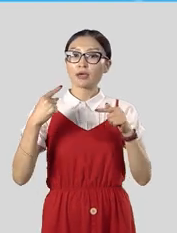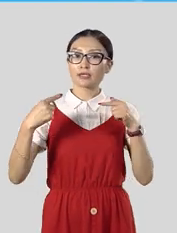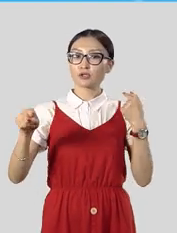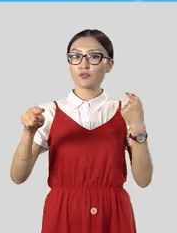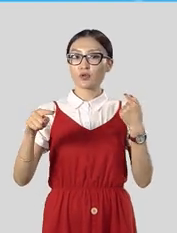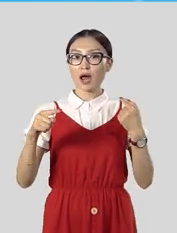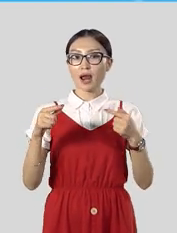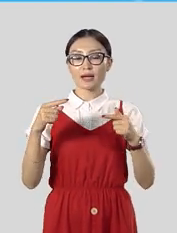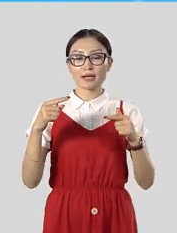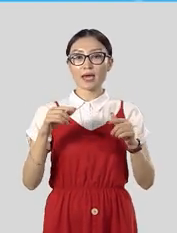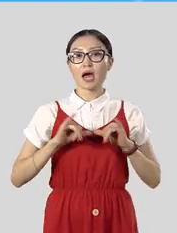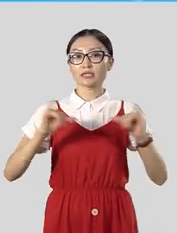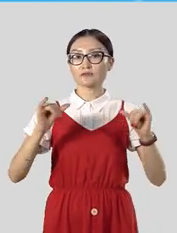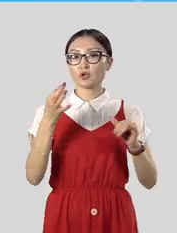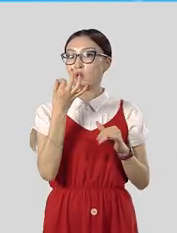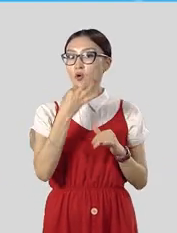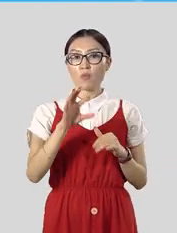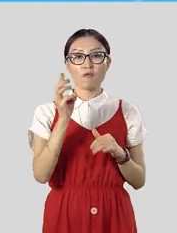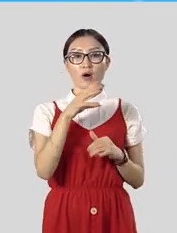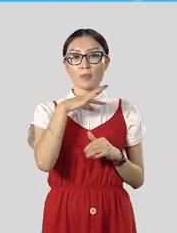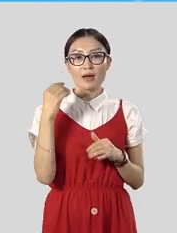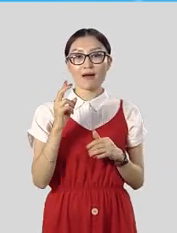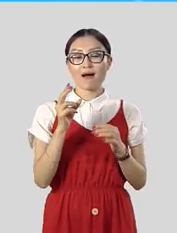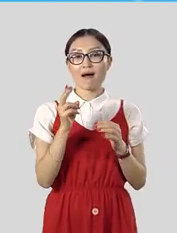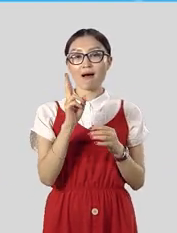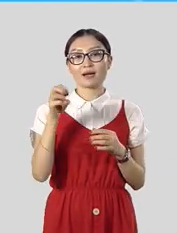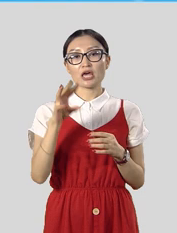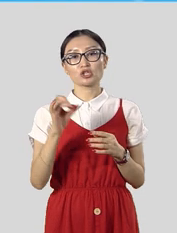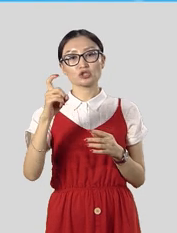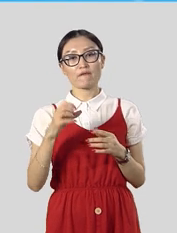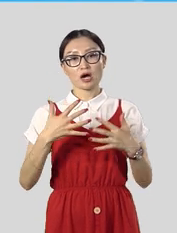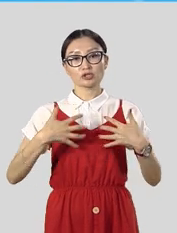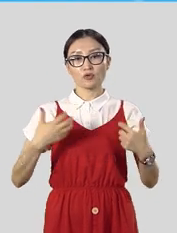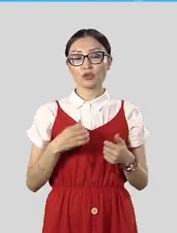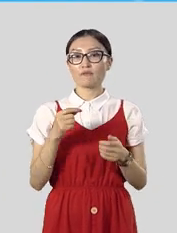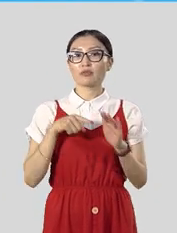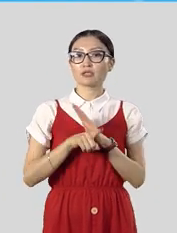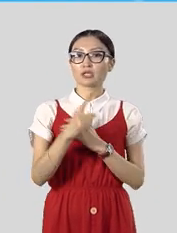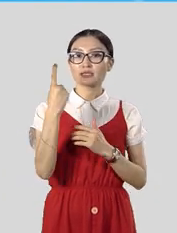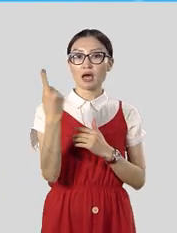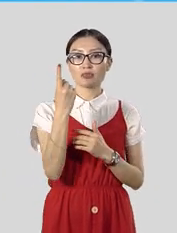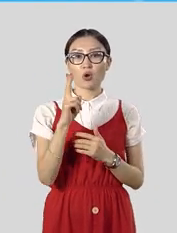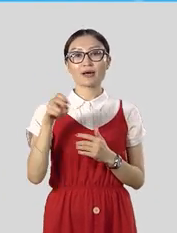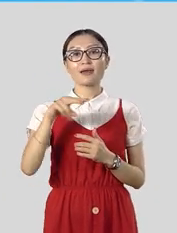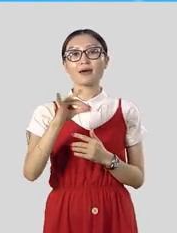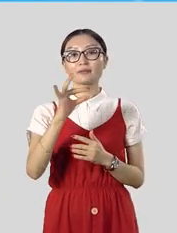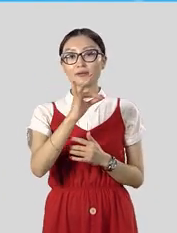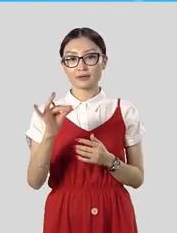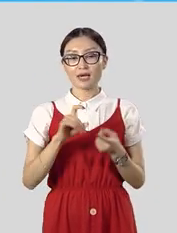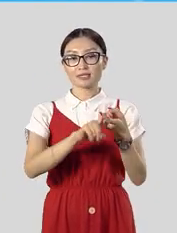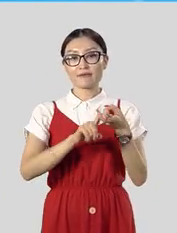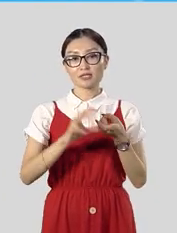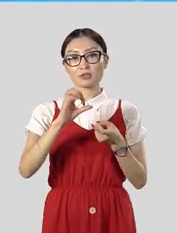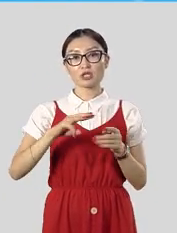Индивидуальное развитие любого многоклеточного животного начинается с одной клетки. В зависимости